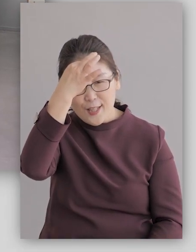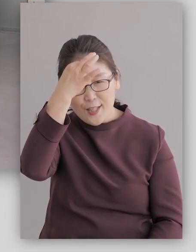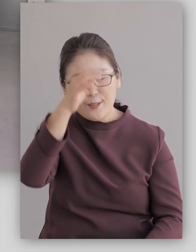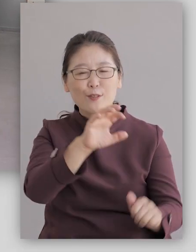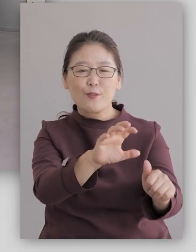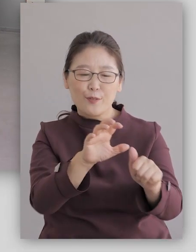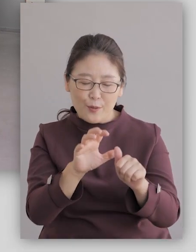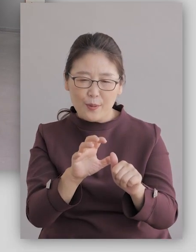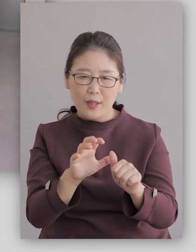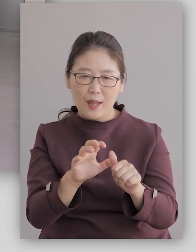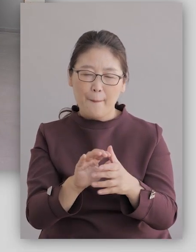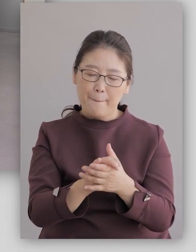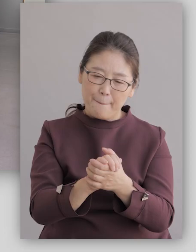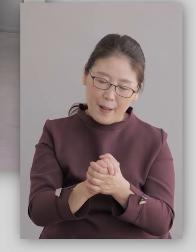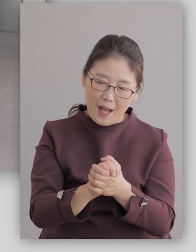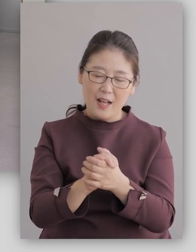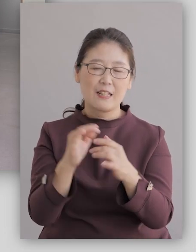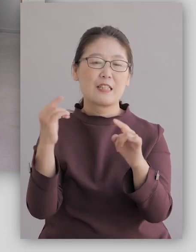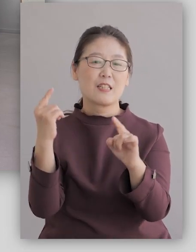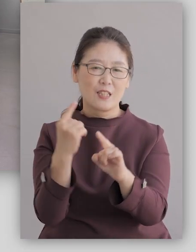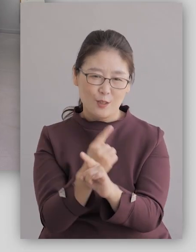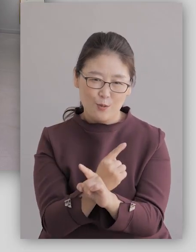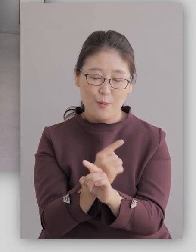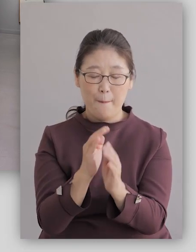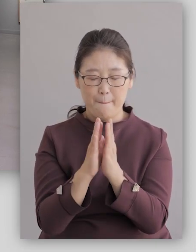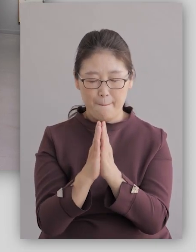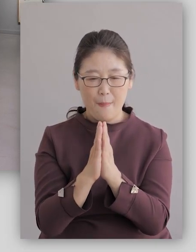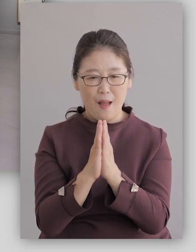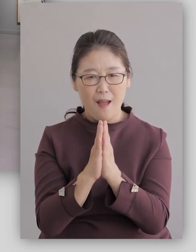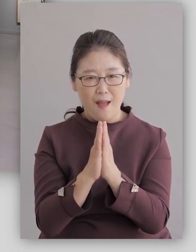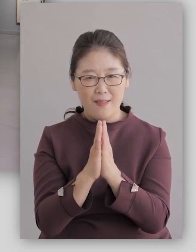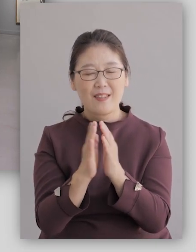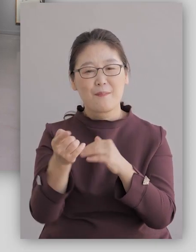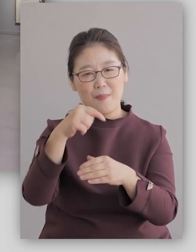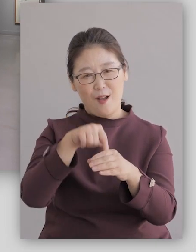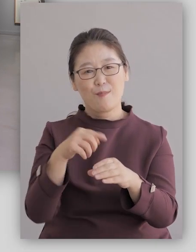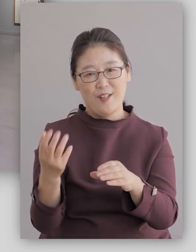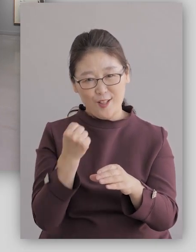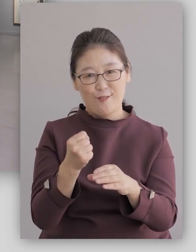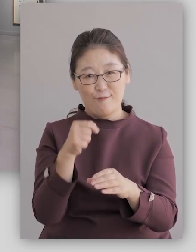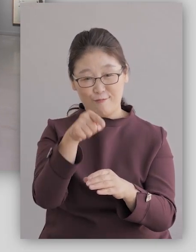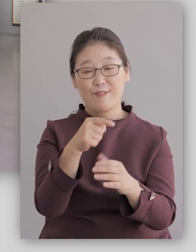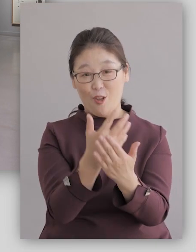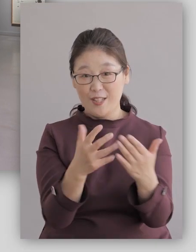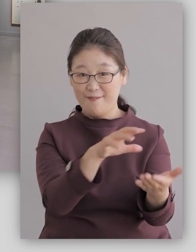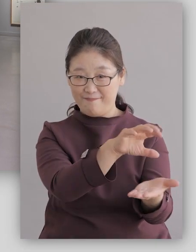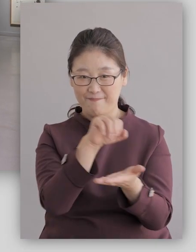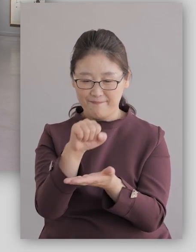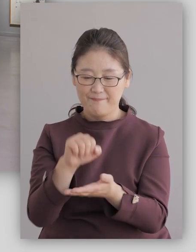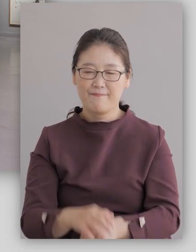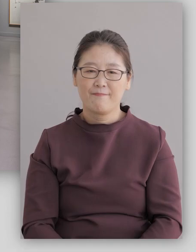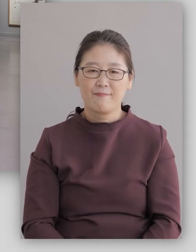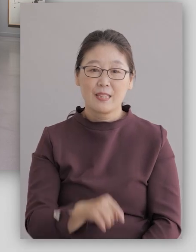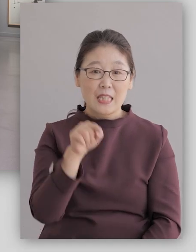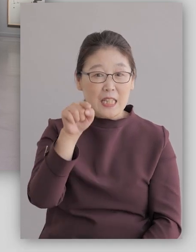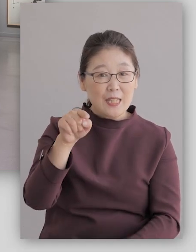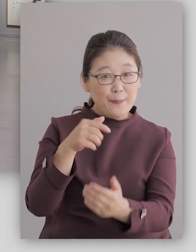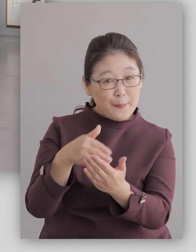치료가 되기를 기원하는 마음에서 이 코너를 만들게 됐습니다. 이